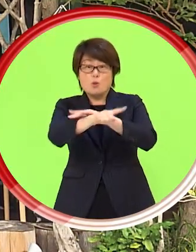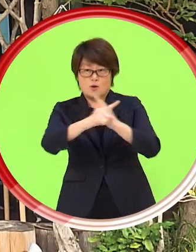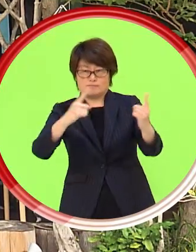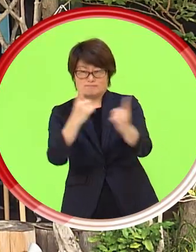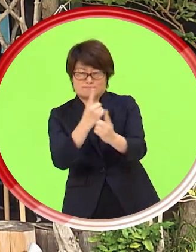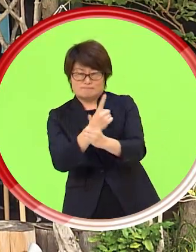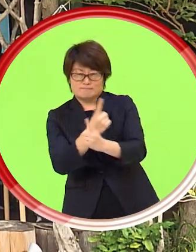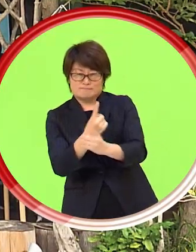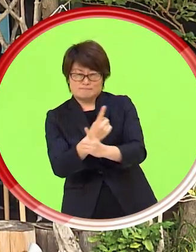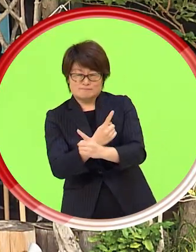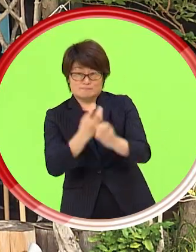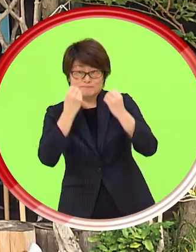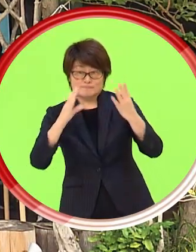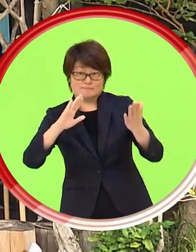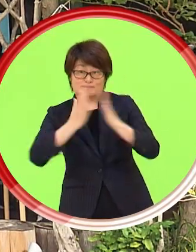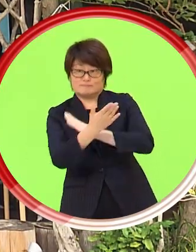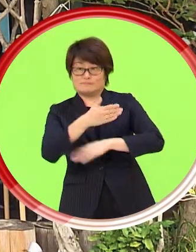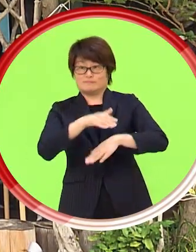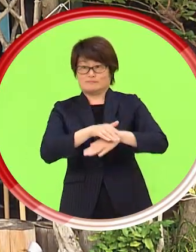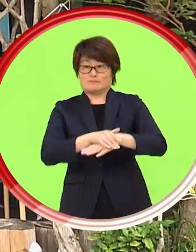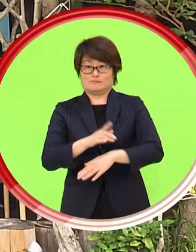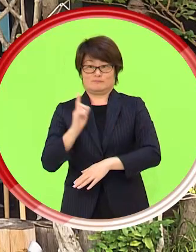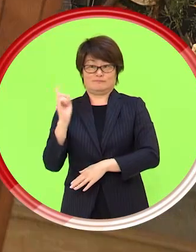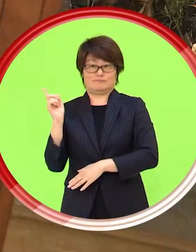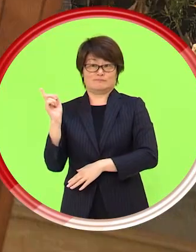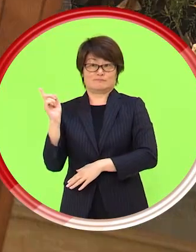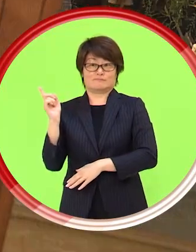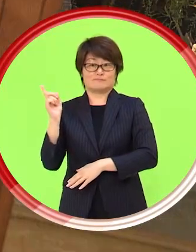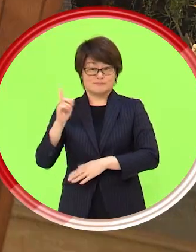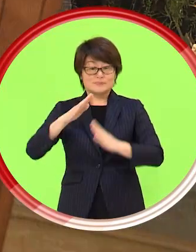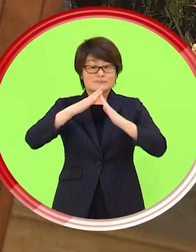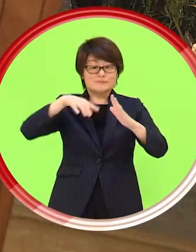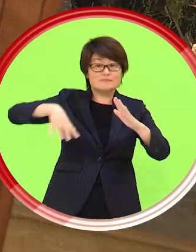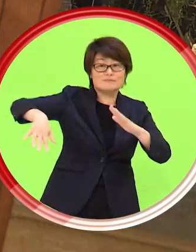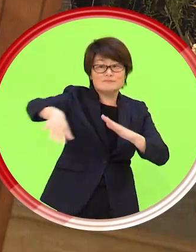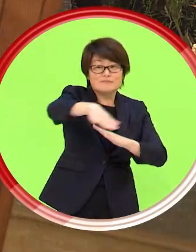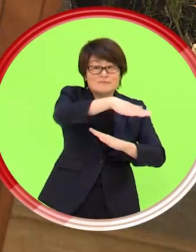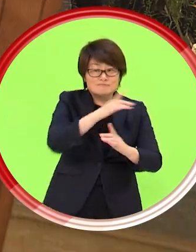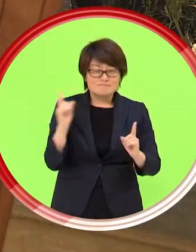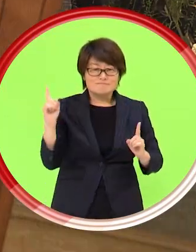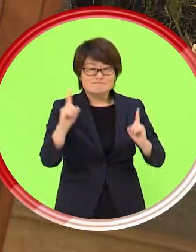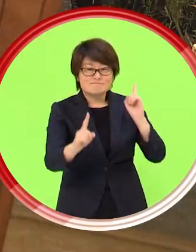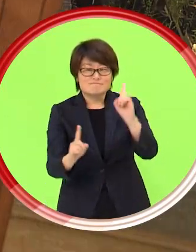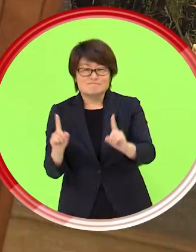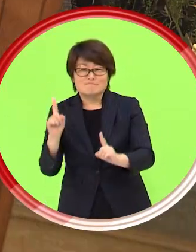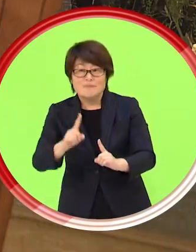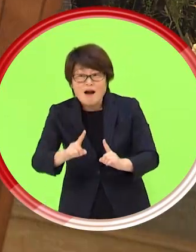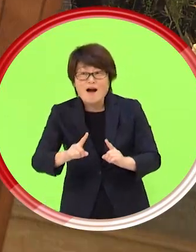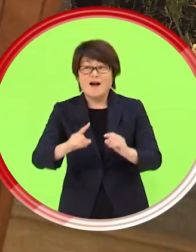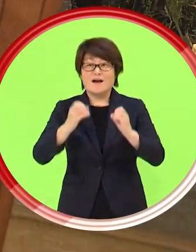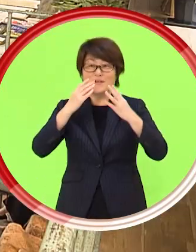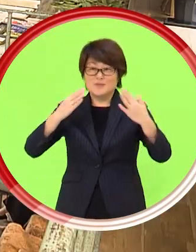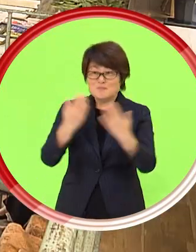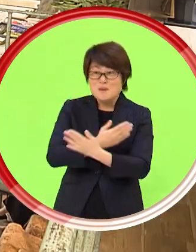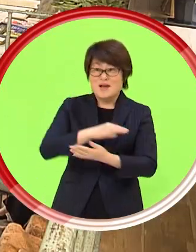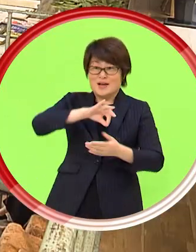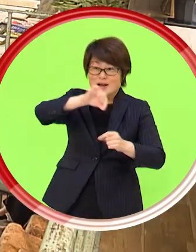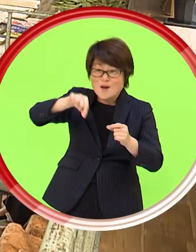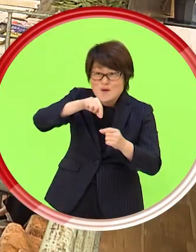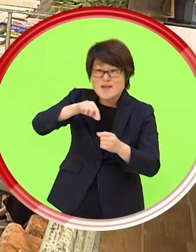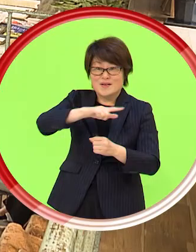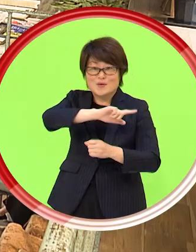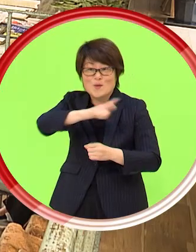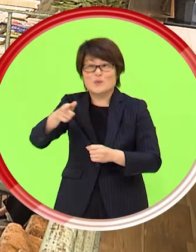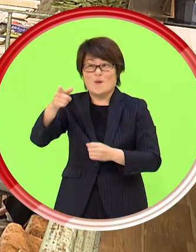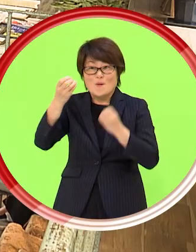ベーションによる新しさを感じる建築物です。近隣住民の居場所にもなっていて、新たな町並みの景観を形成する